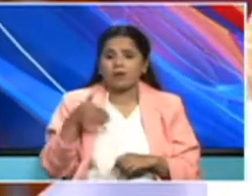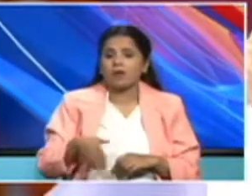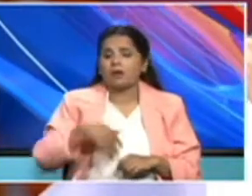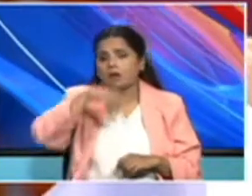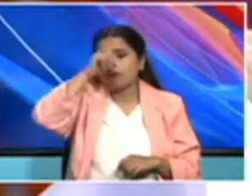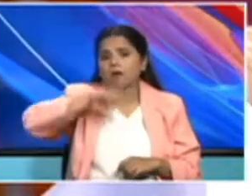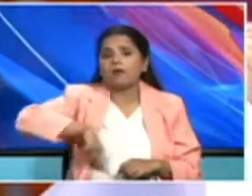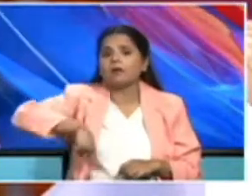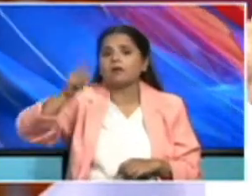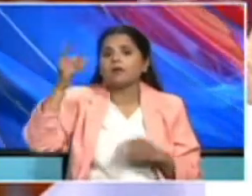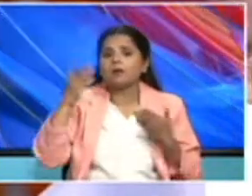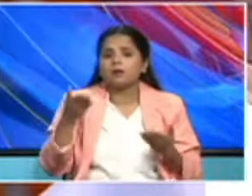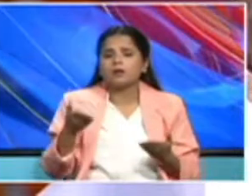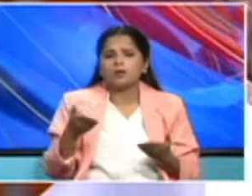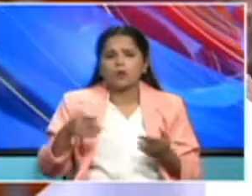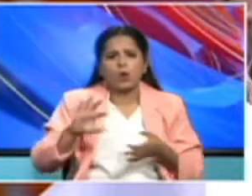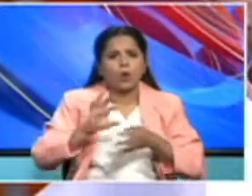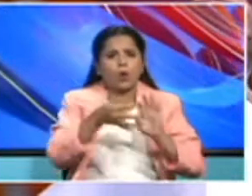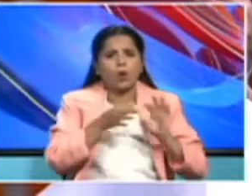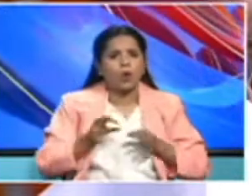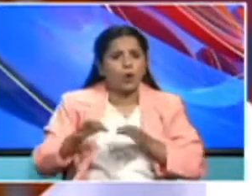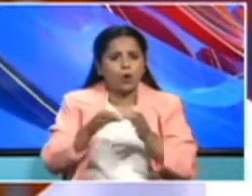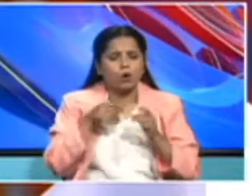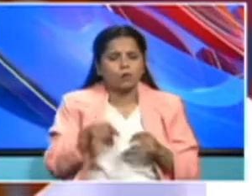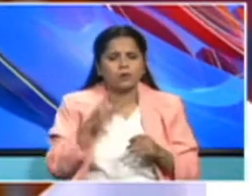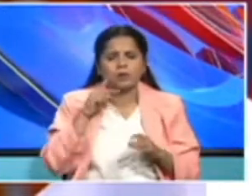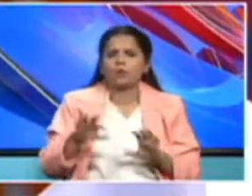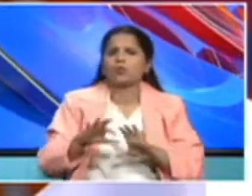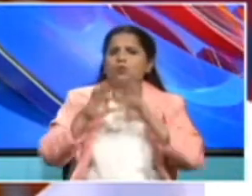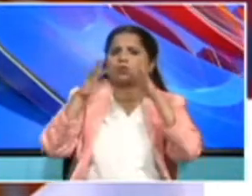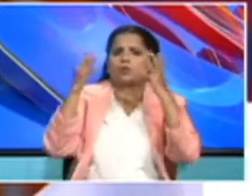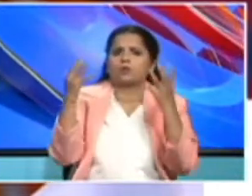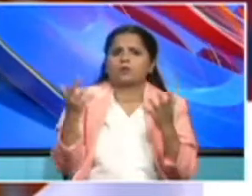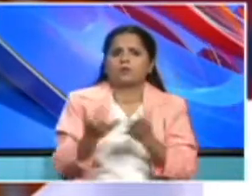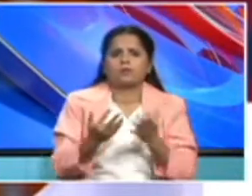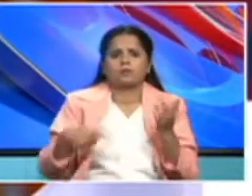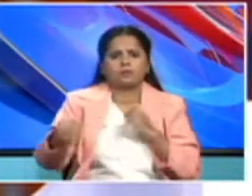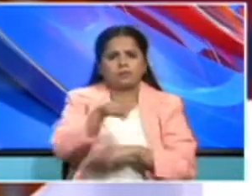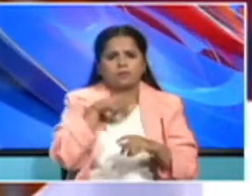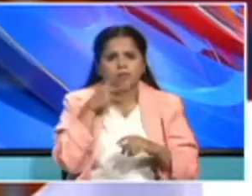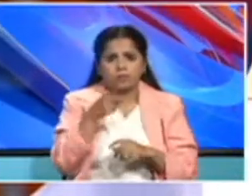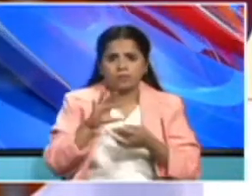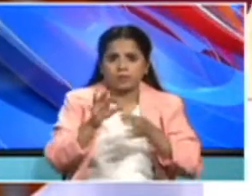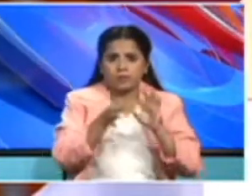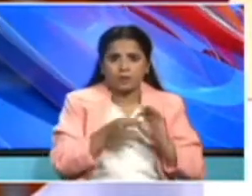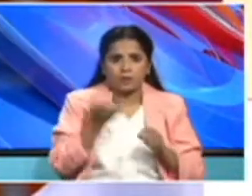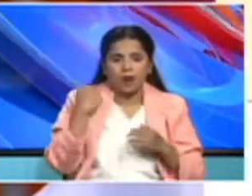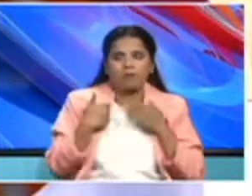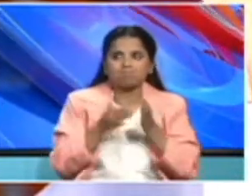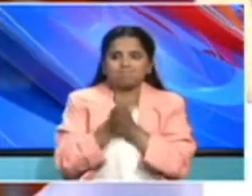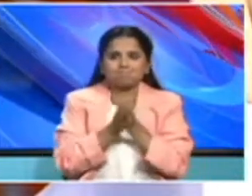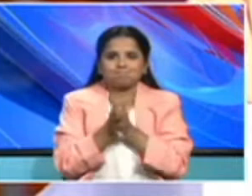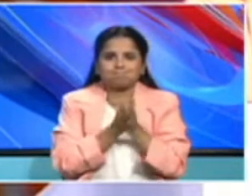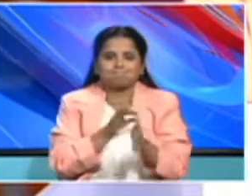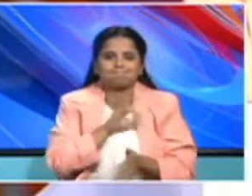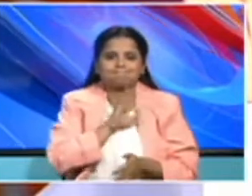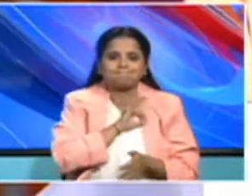दुनिया ओलंपिक जैसे वैश्विक खेल महाकुंभ के लिए दीवानी होती